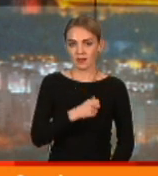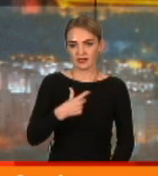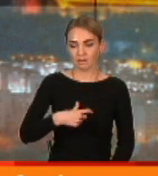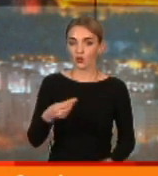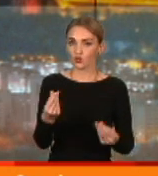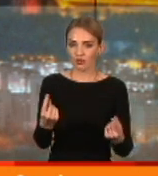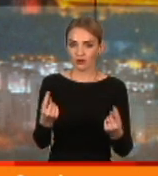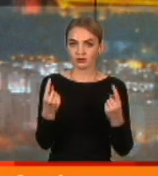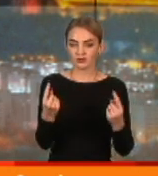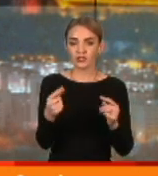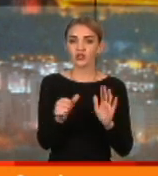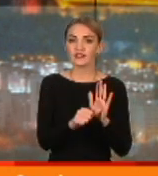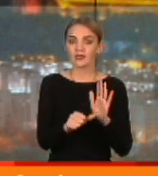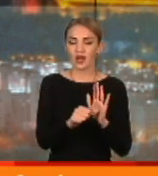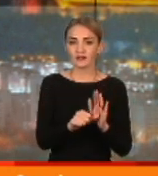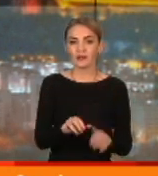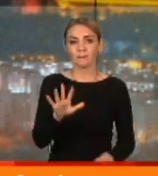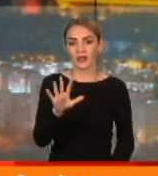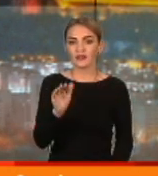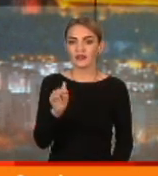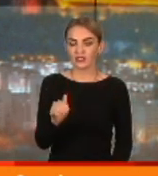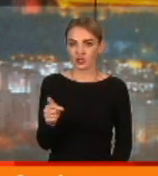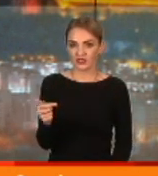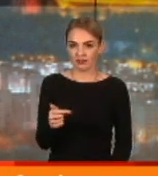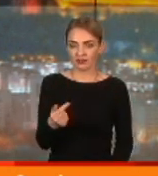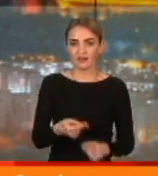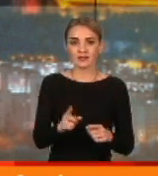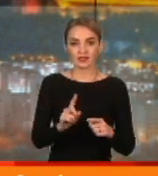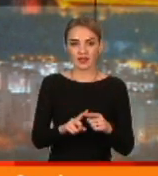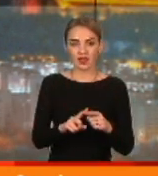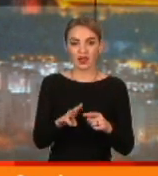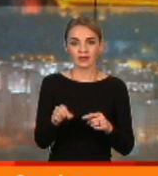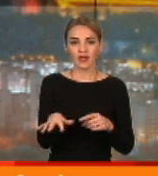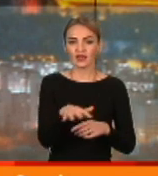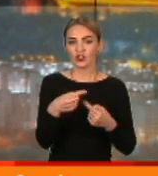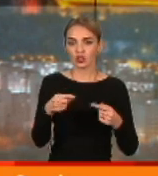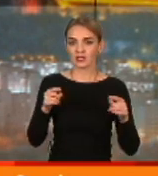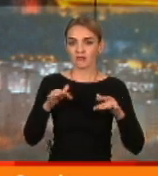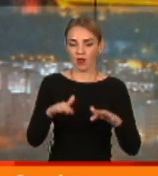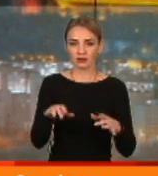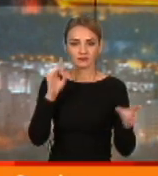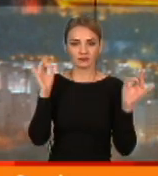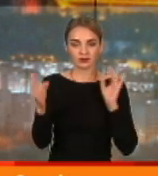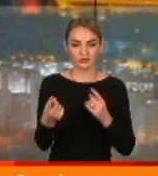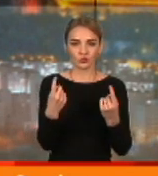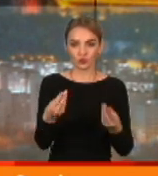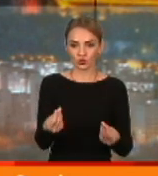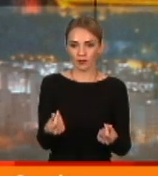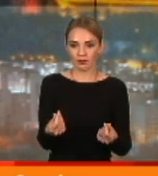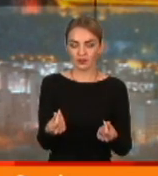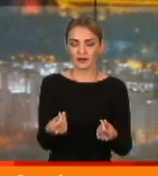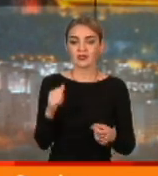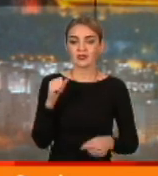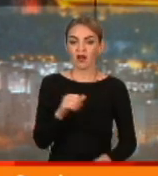Сума вражає – аж 65 тисяч гривень. І це на тлі інших справ, що приголомшують колосальнішими сумами.